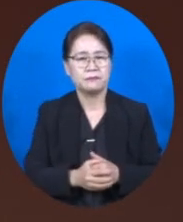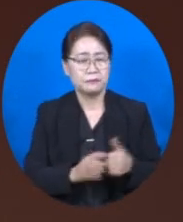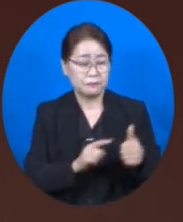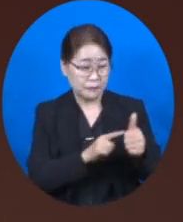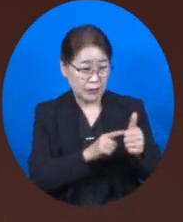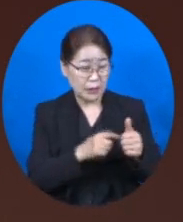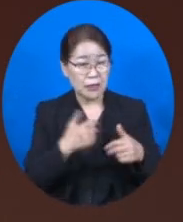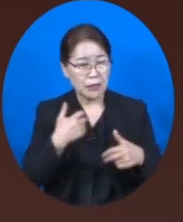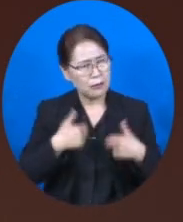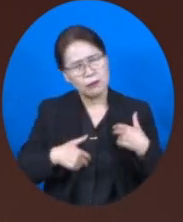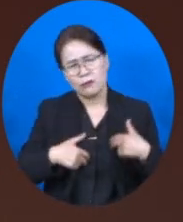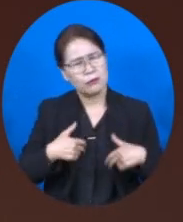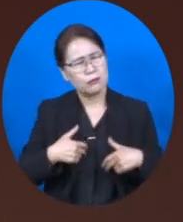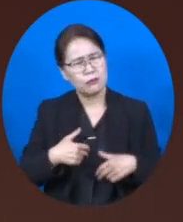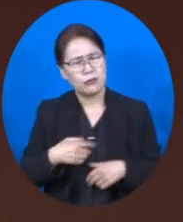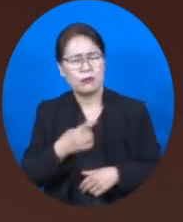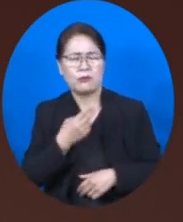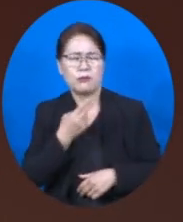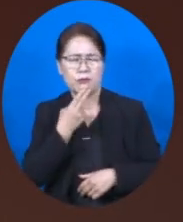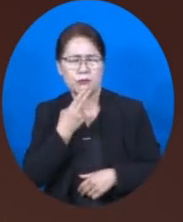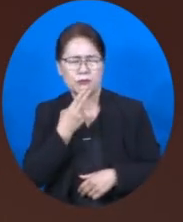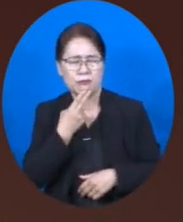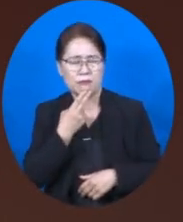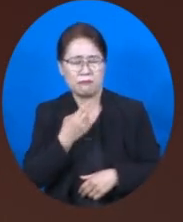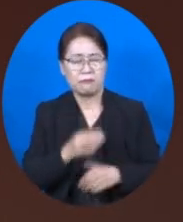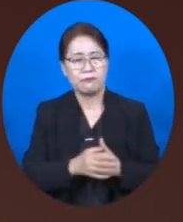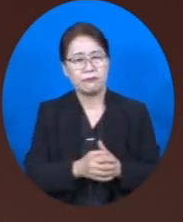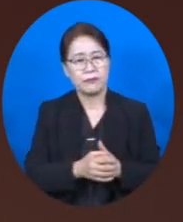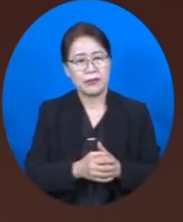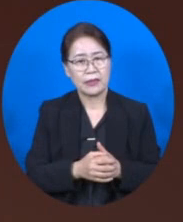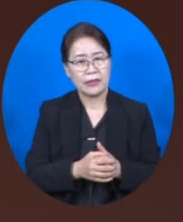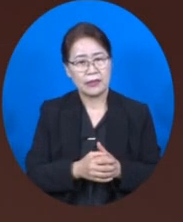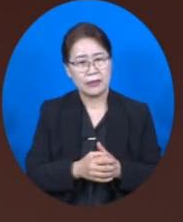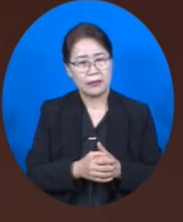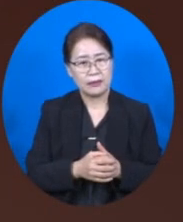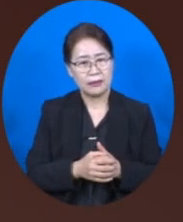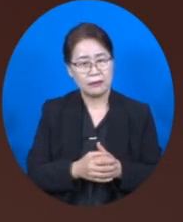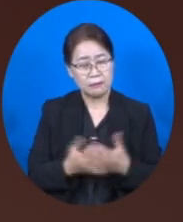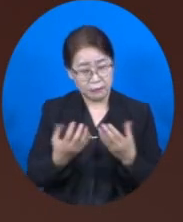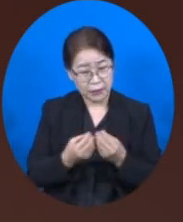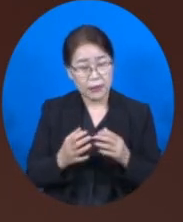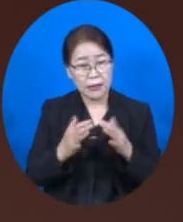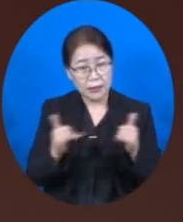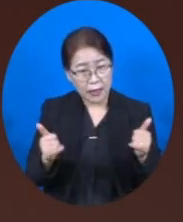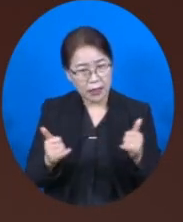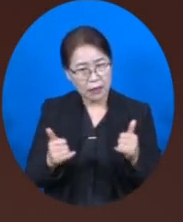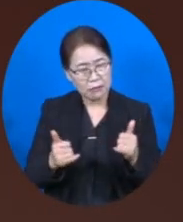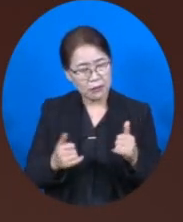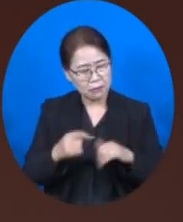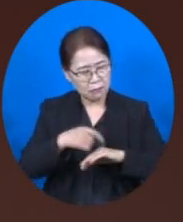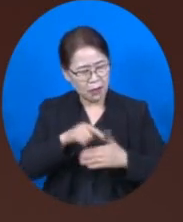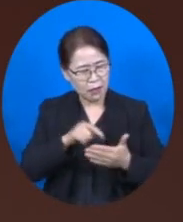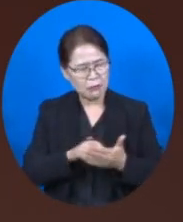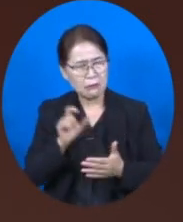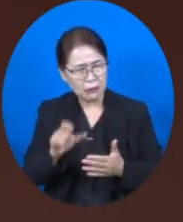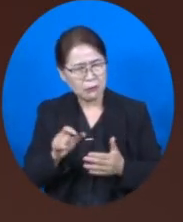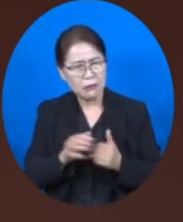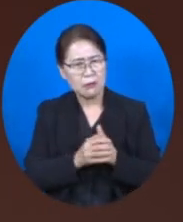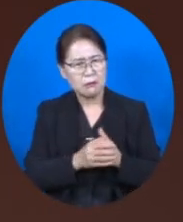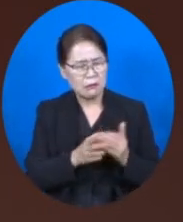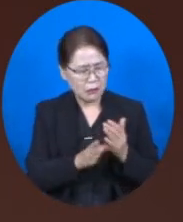그러한 그에게 기쁨이 있을리가 만무하겠죠 사람이 마음이 굳어져 있으면요 얼굴도 굳어져 있는 거죠